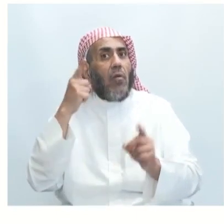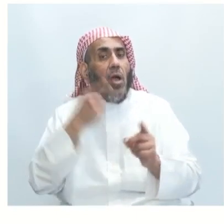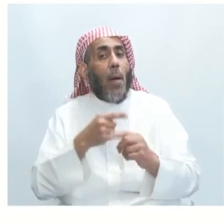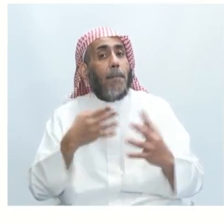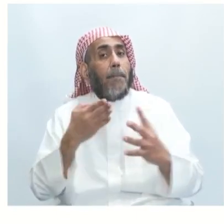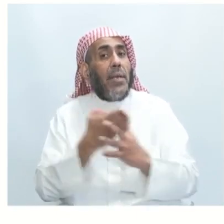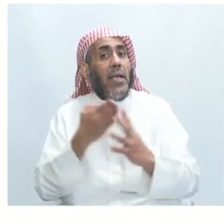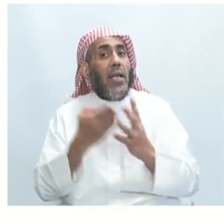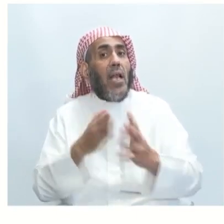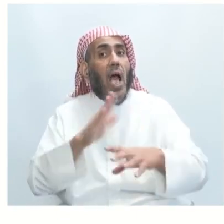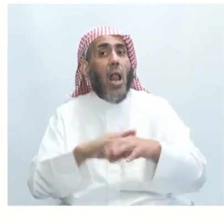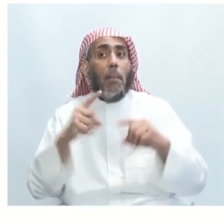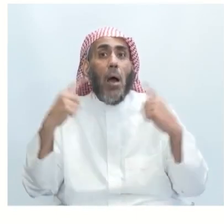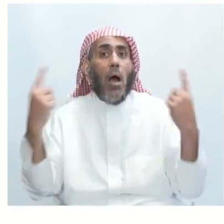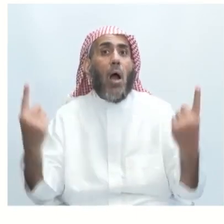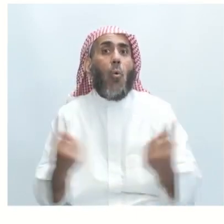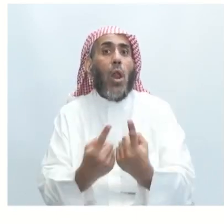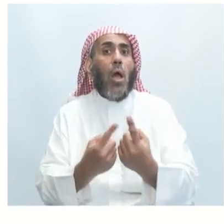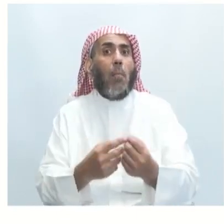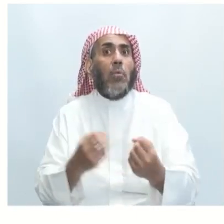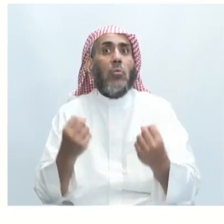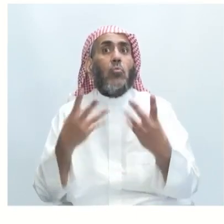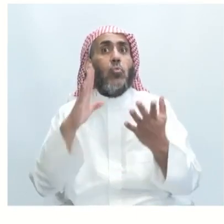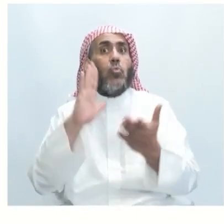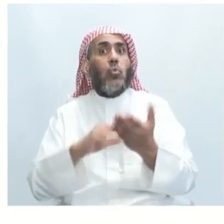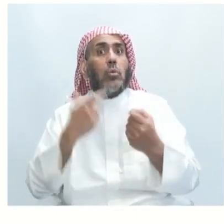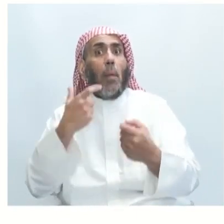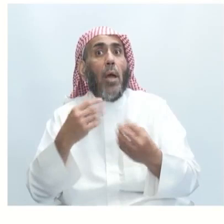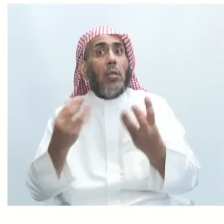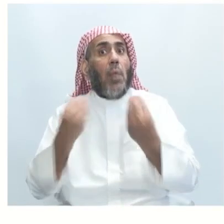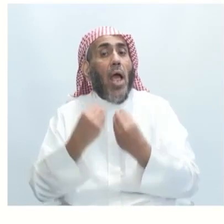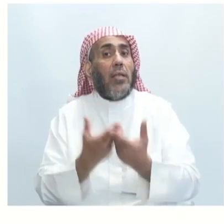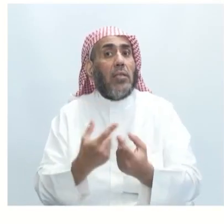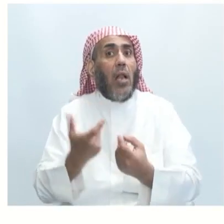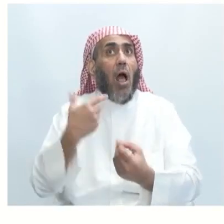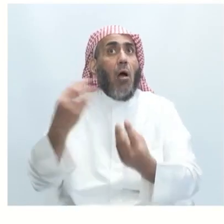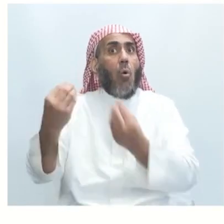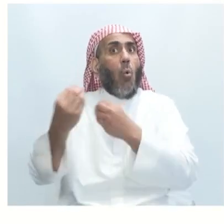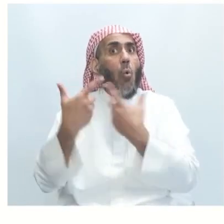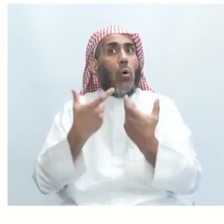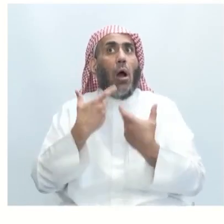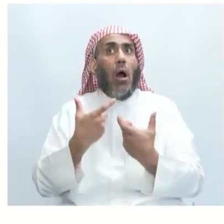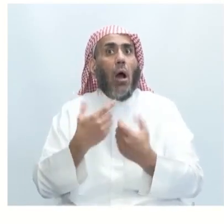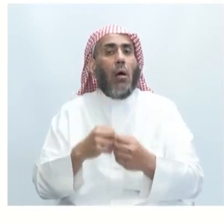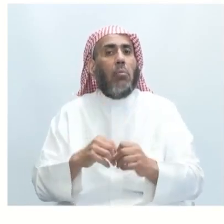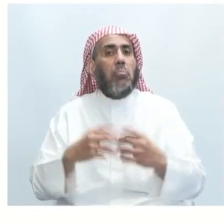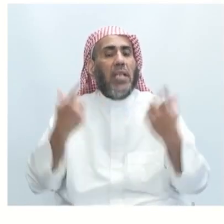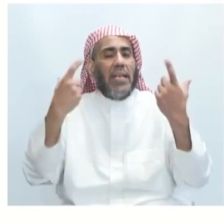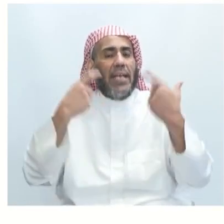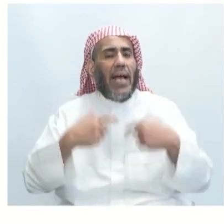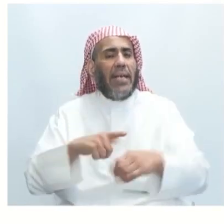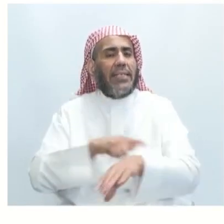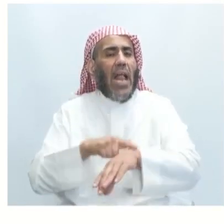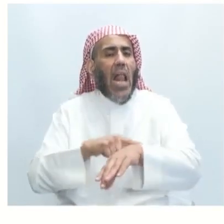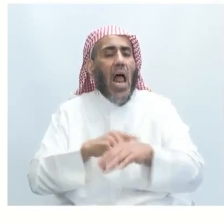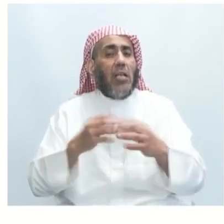خلالها على ما حولنا من تنبيهات تصل الينا من اين احسنتم من الجهاز العصبي